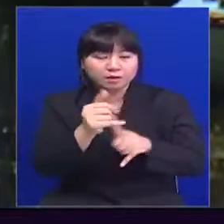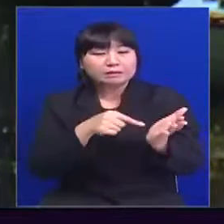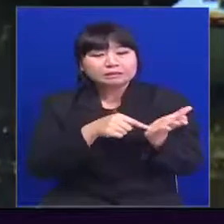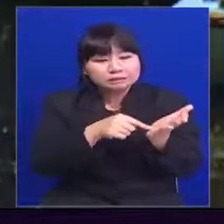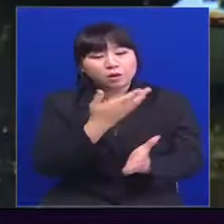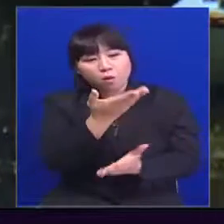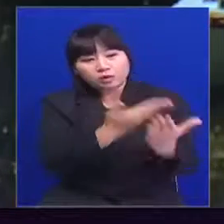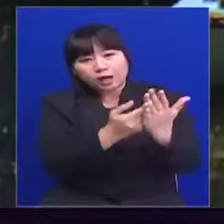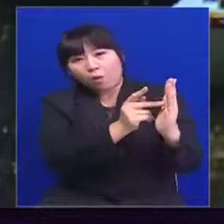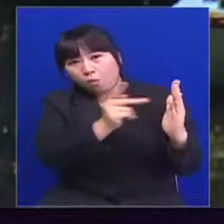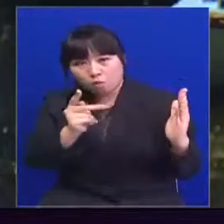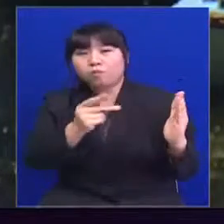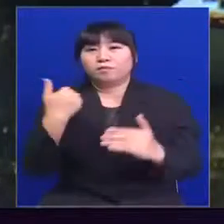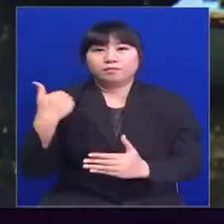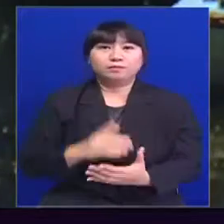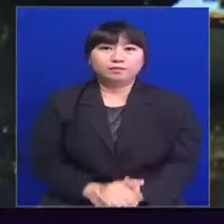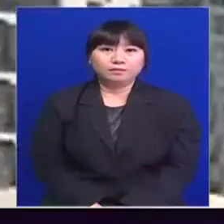ขอสินเชื่ออย่างต่อเนื่องค่ะ